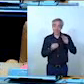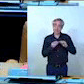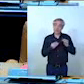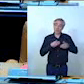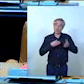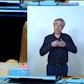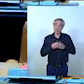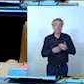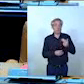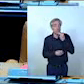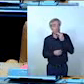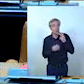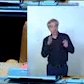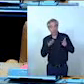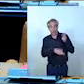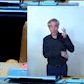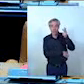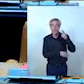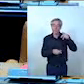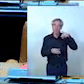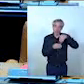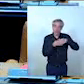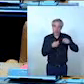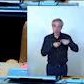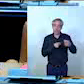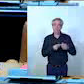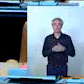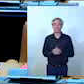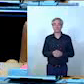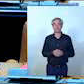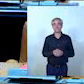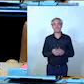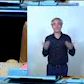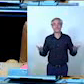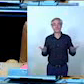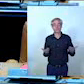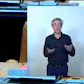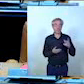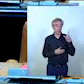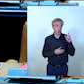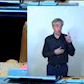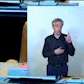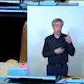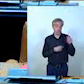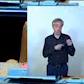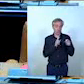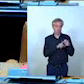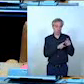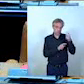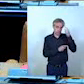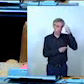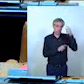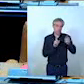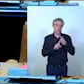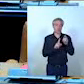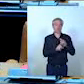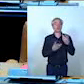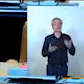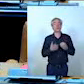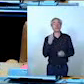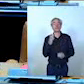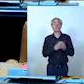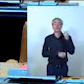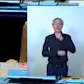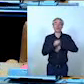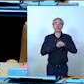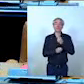proximité, de qualité, durablement inscrits dans le temps. Et notre ressource en eau n'est pas oubliée. Aujourd'hui, un nouveau schéma d'arrosage et